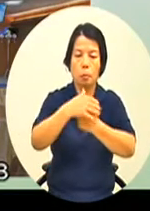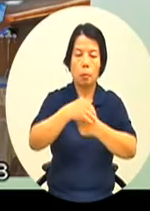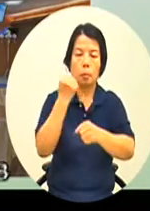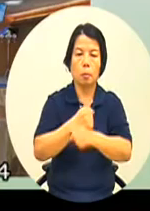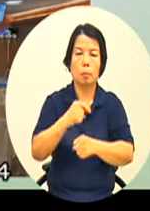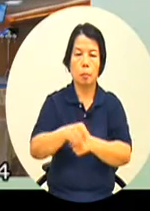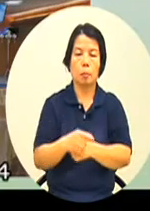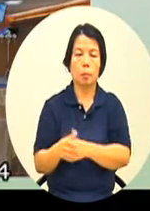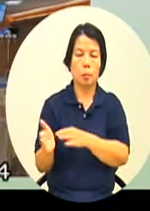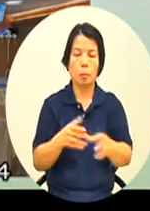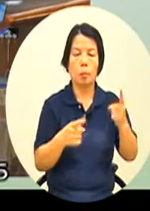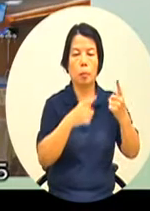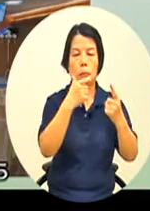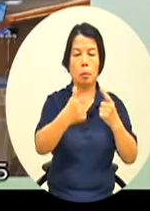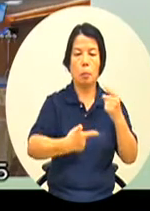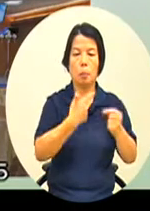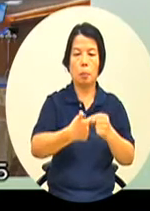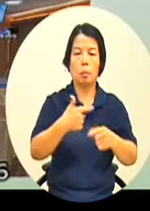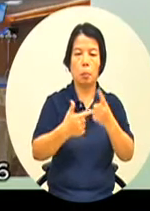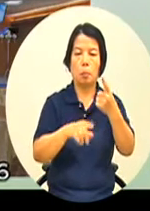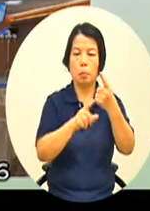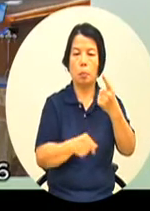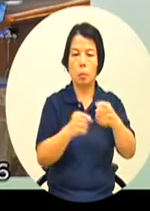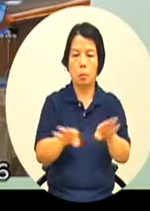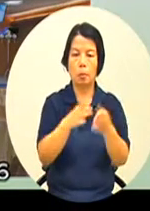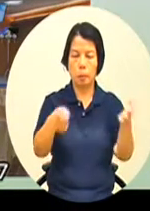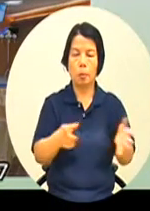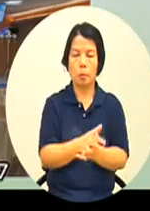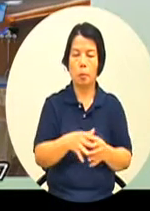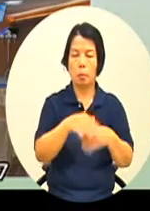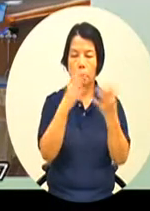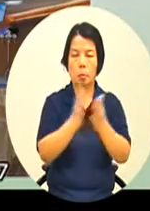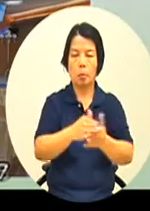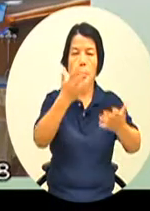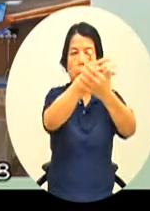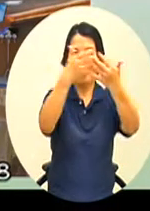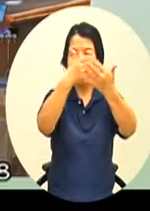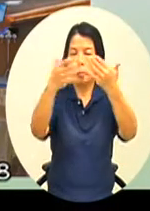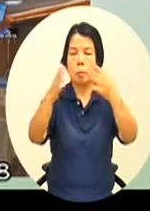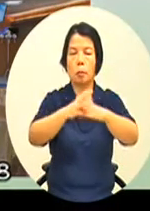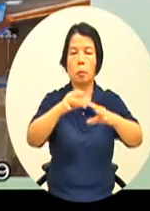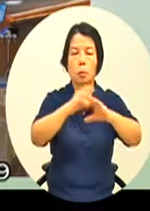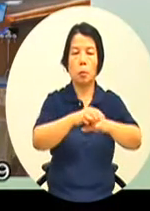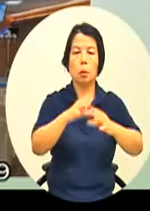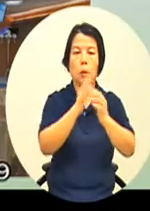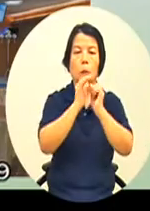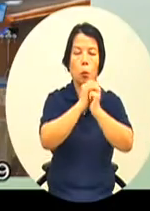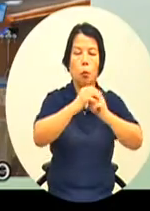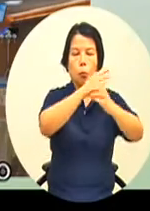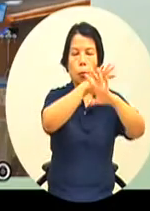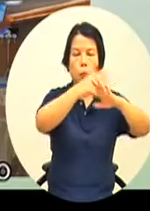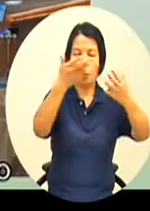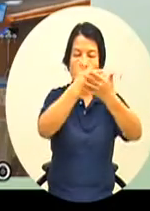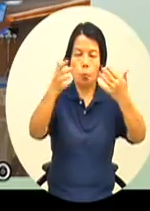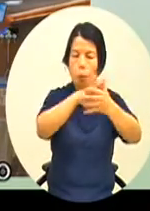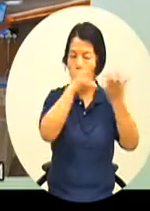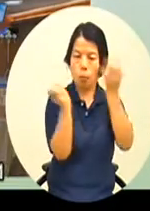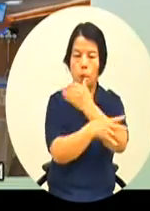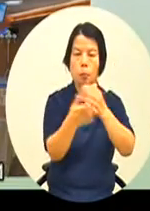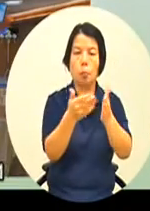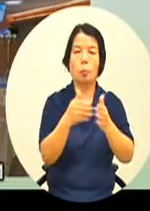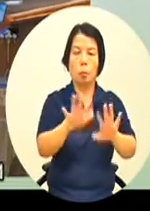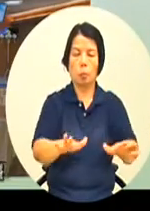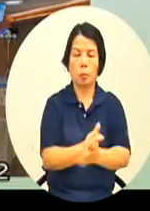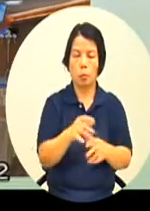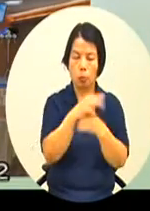们将在106年1月起我们取消了所有布置的一个挽联的使用，改采全面的一个电子挽联。那在改